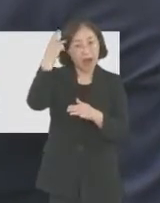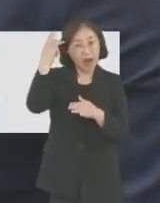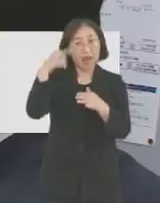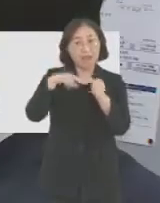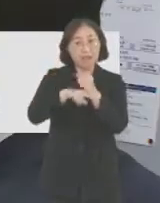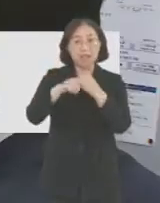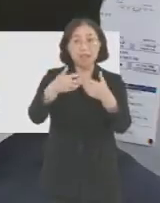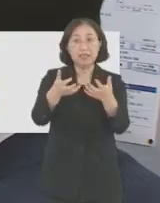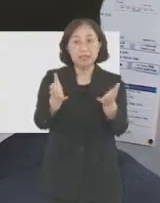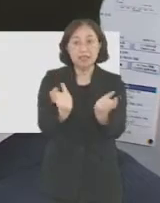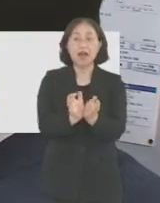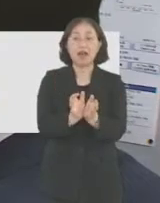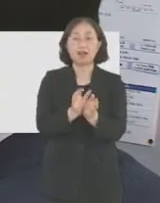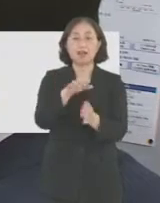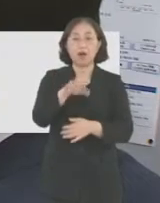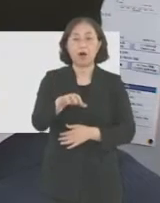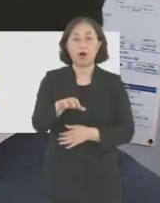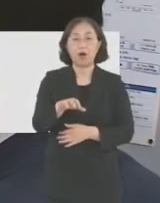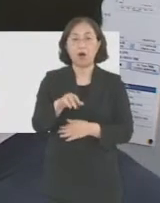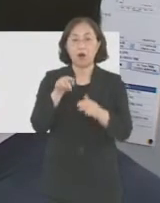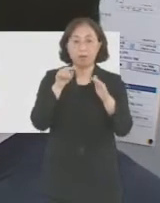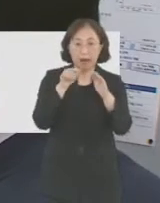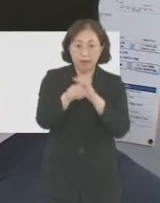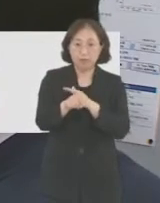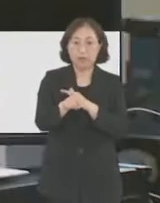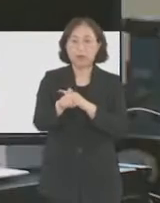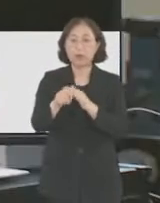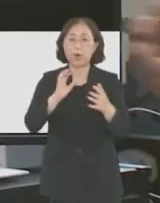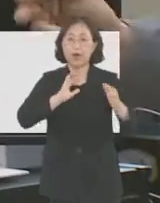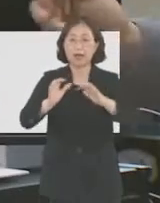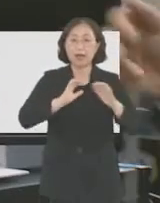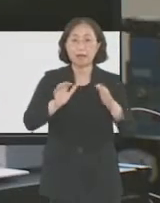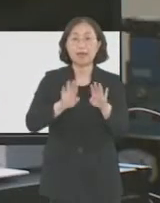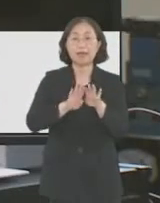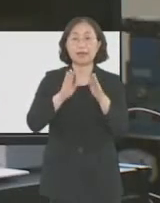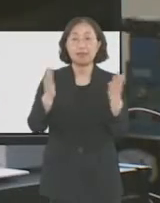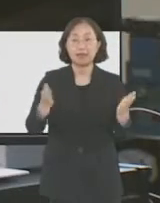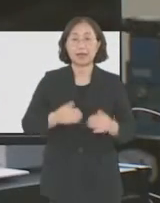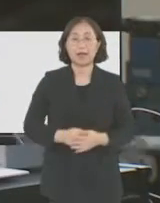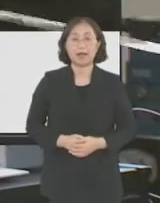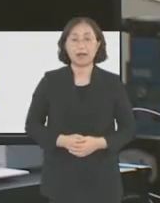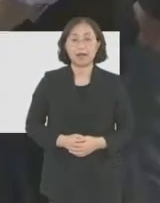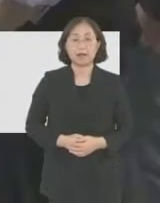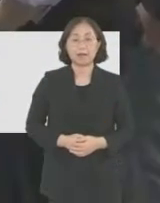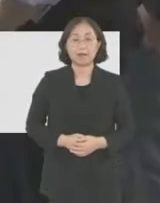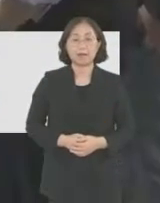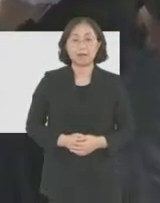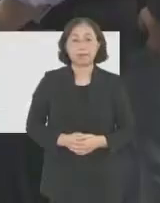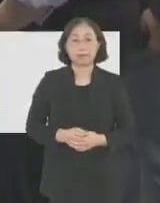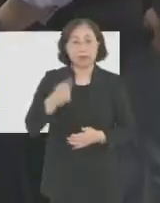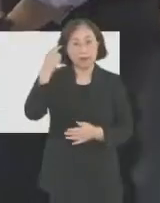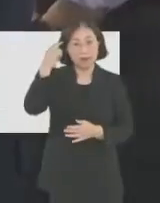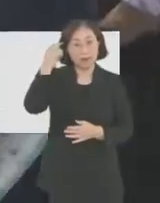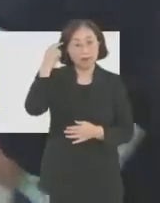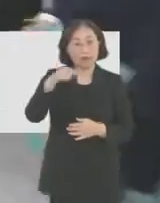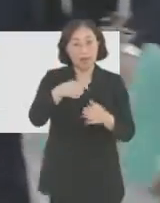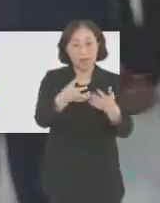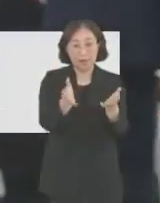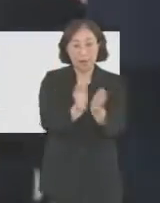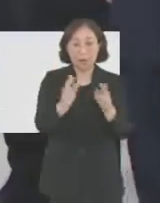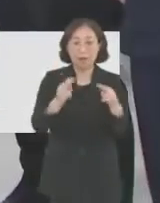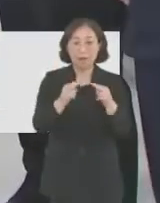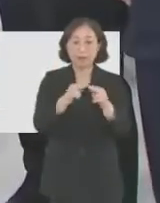첨단제조 지능혁신센터에서 현장 반응과 함께 간담회를 개최했습니다. 과기부는 카이스트 디지털 트윈